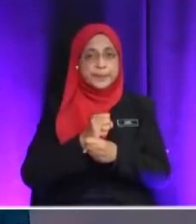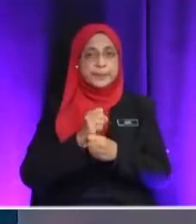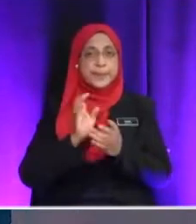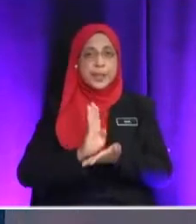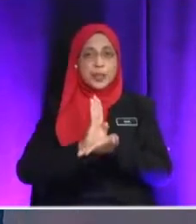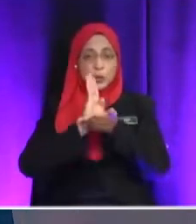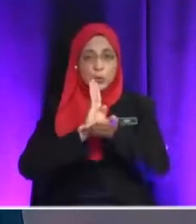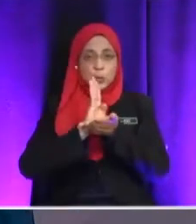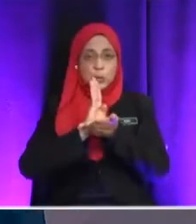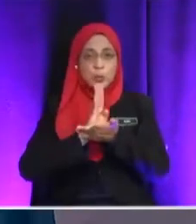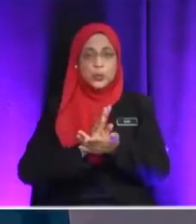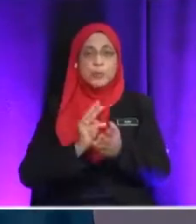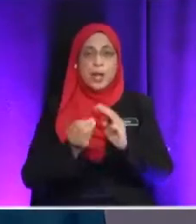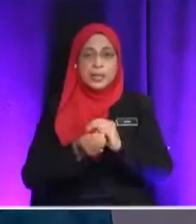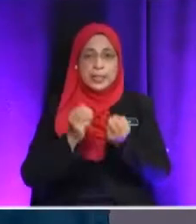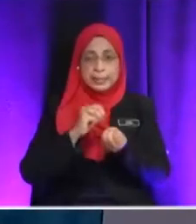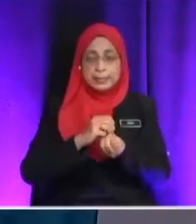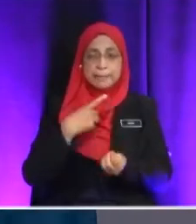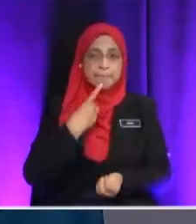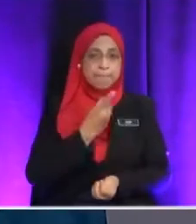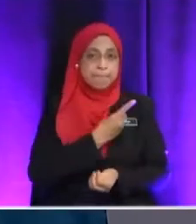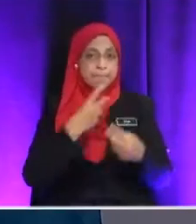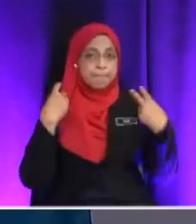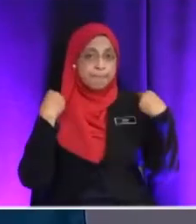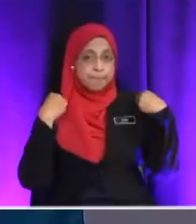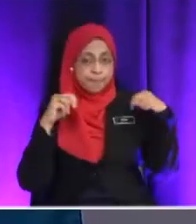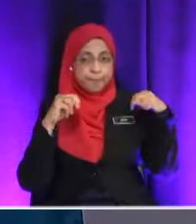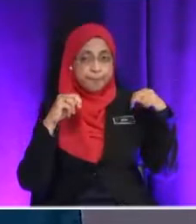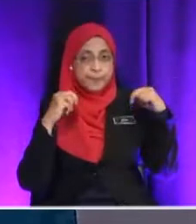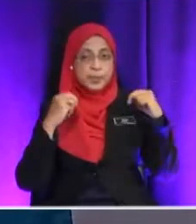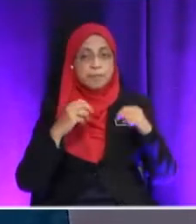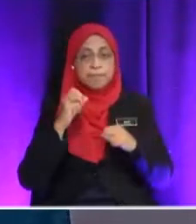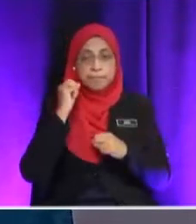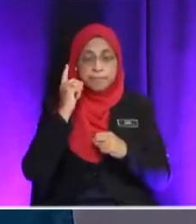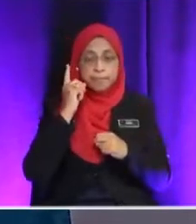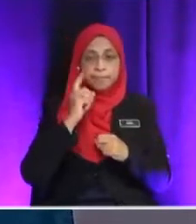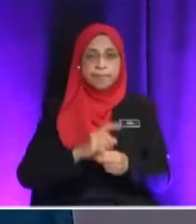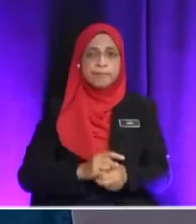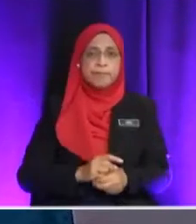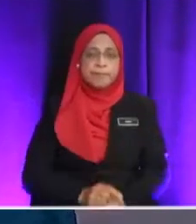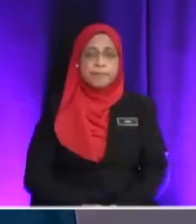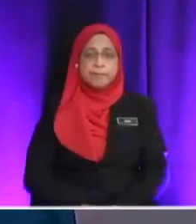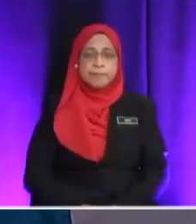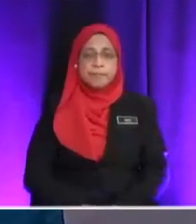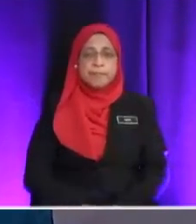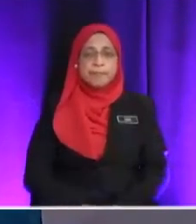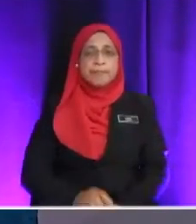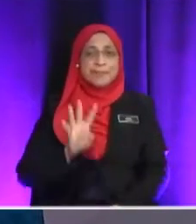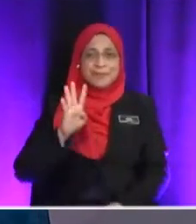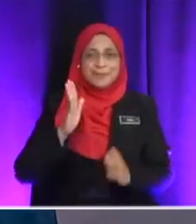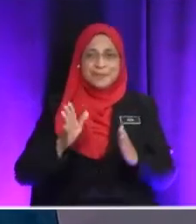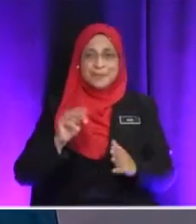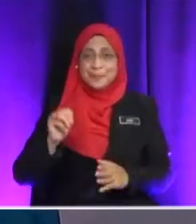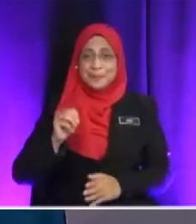meringankan beban bye Oke jadi boleh fasthack nih Bagaimana empat orang anak muridku yang